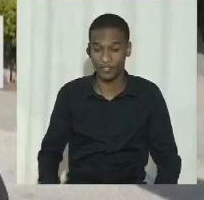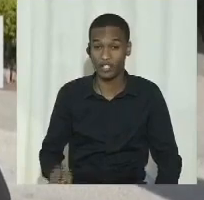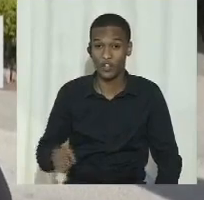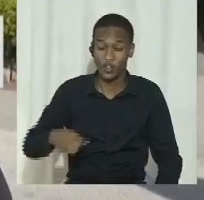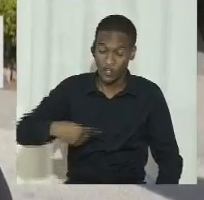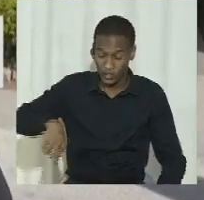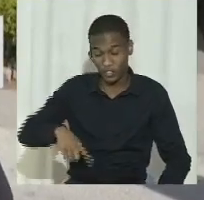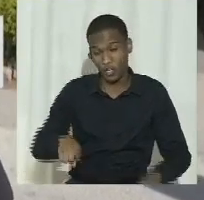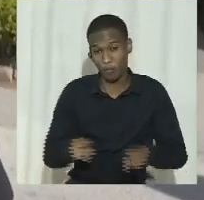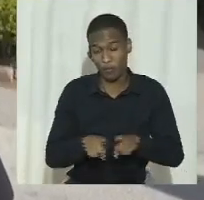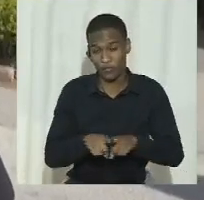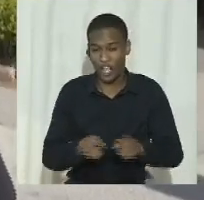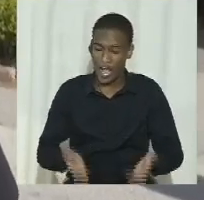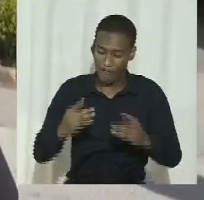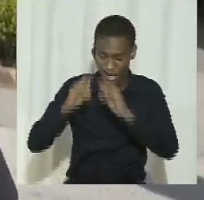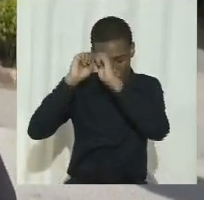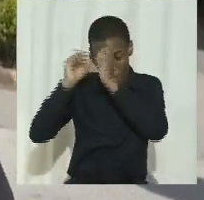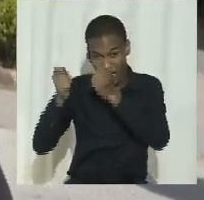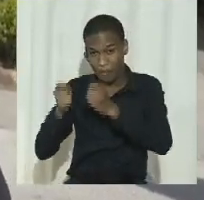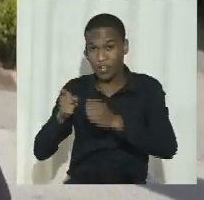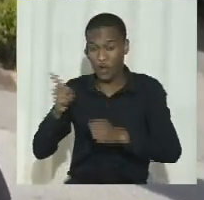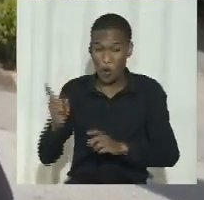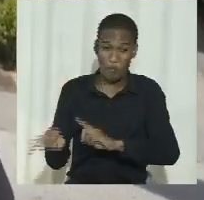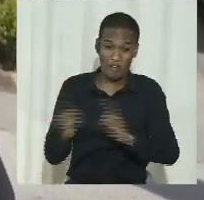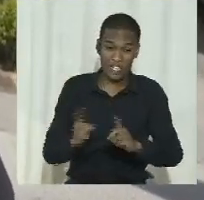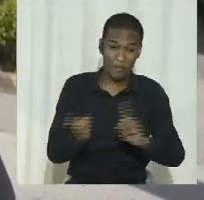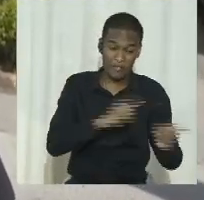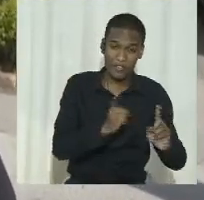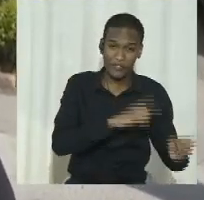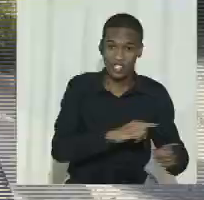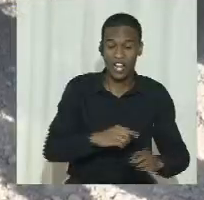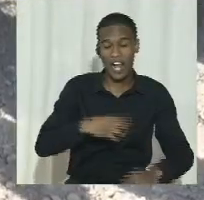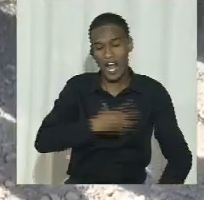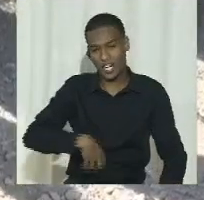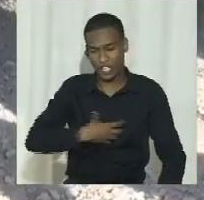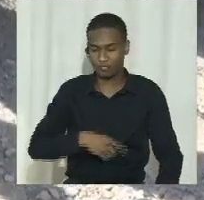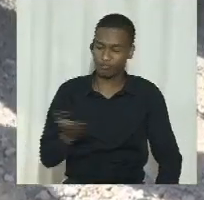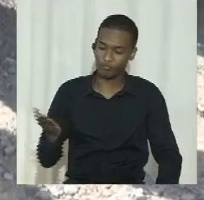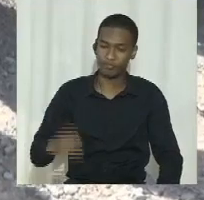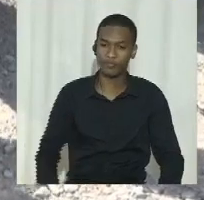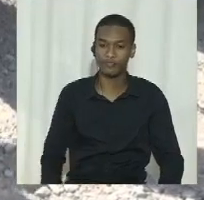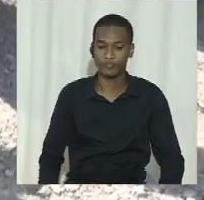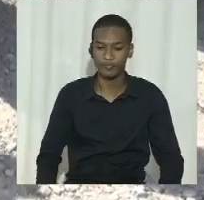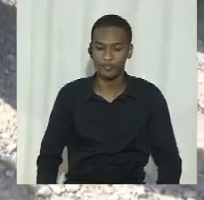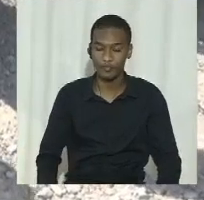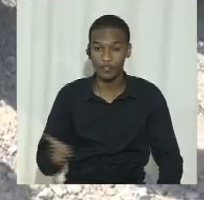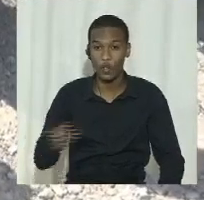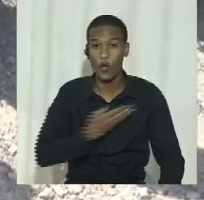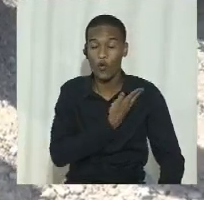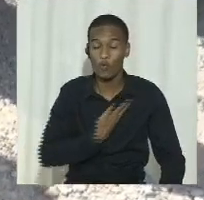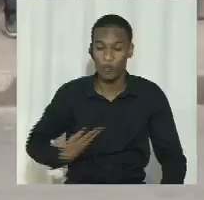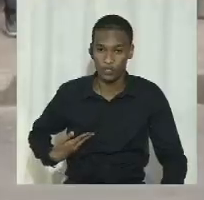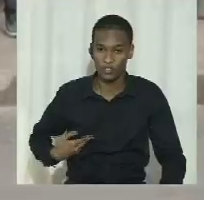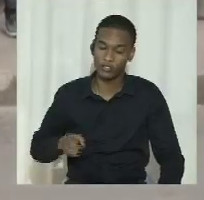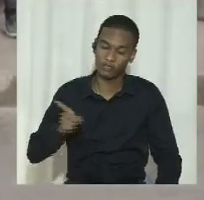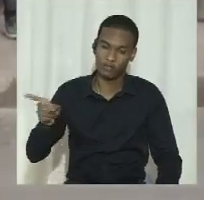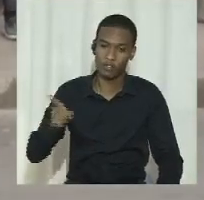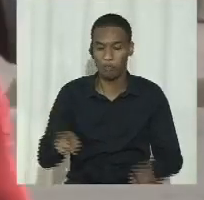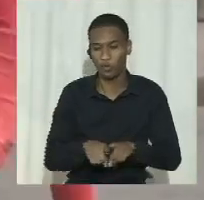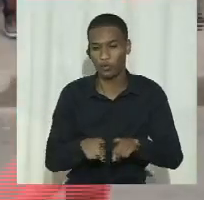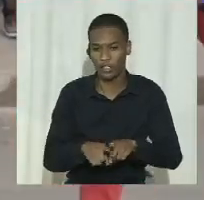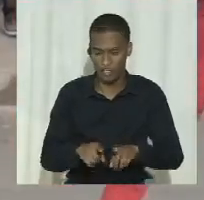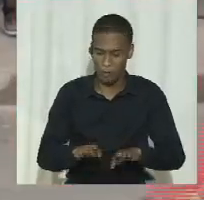hahafahana manapaka io fifindrany aretina sy mikaretina io. Hoahetsika ihany koa ireo mpitandro ny filaminana amin'ny fampanajana ny